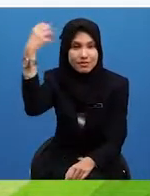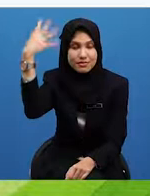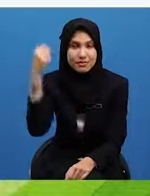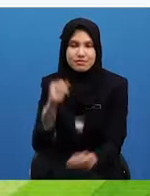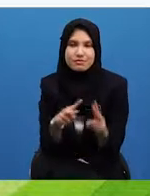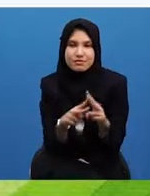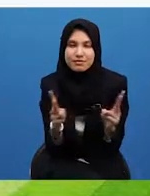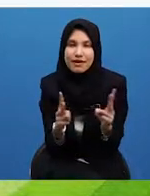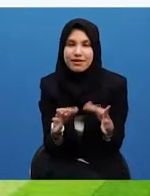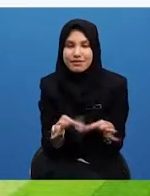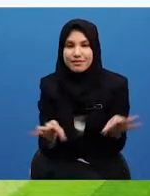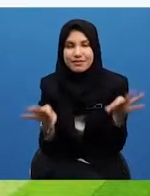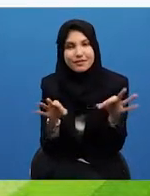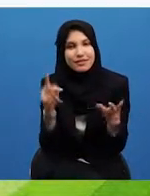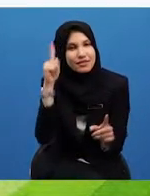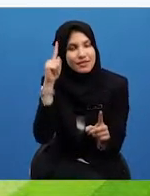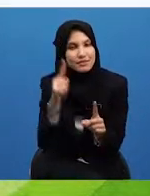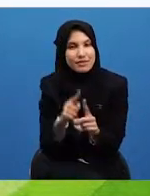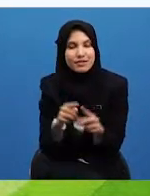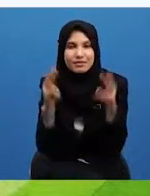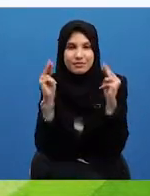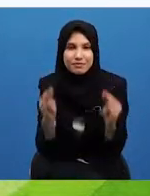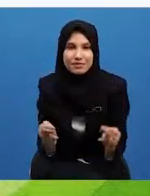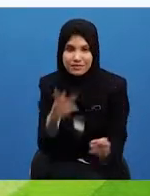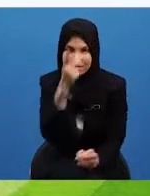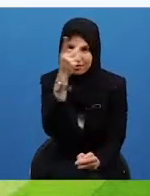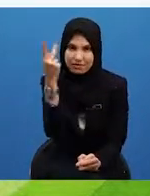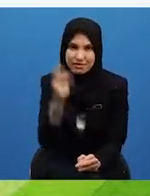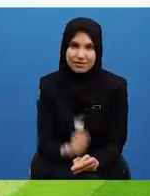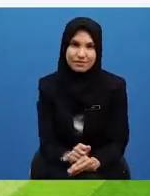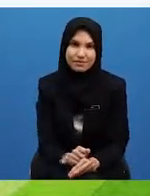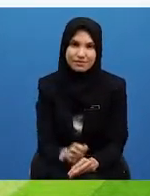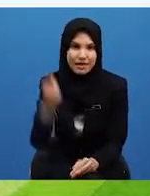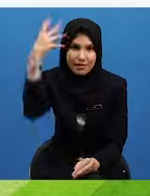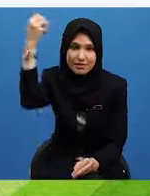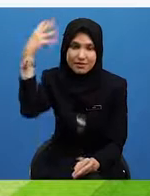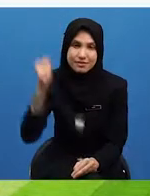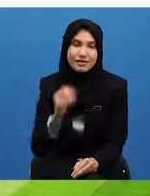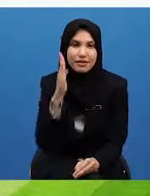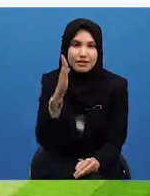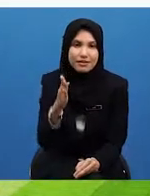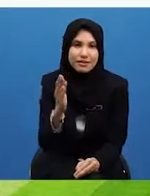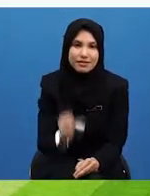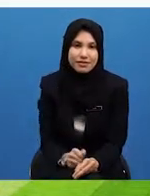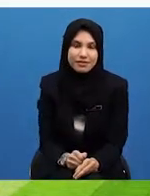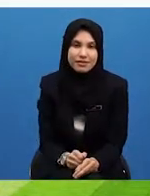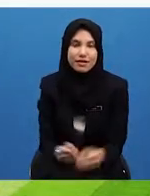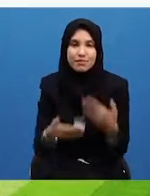sangat penting kepada manusia keranya cahaya akan